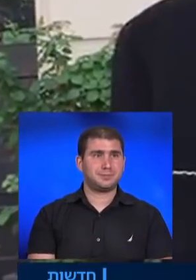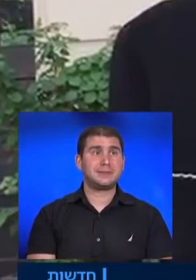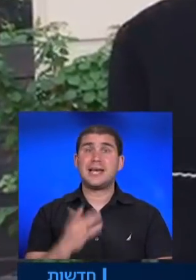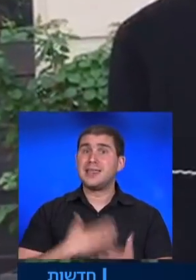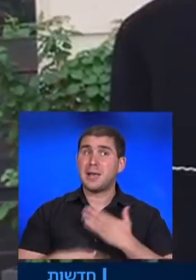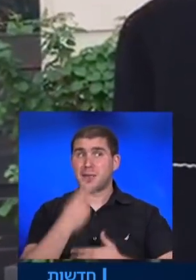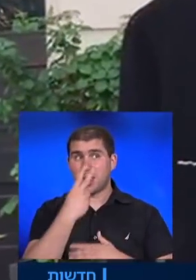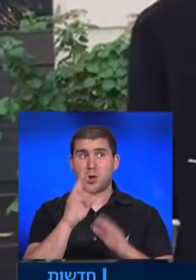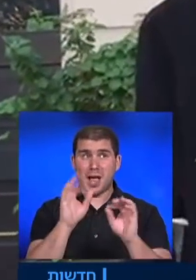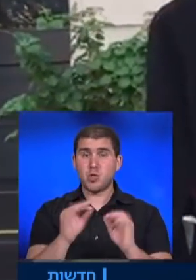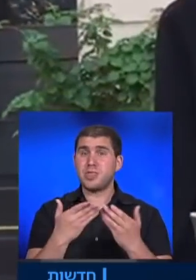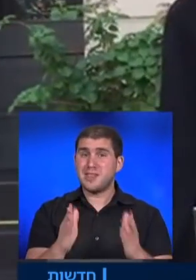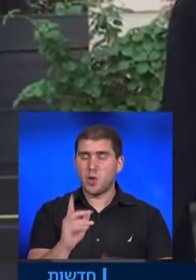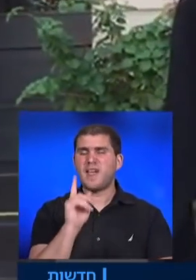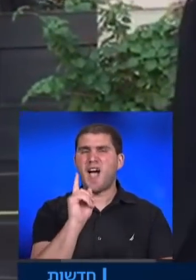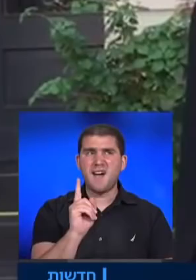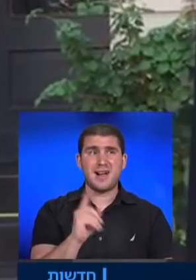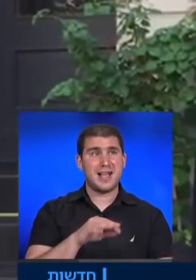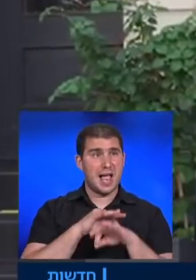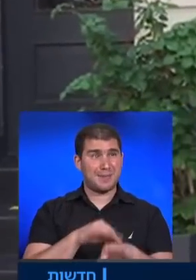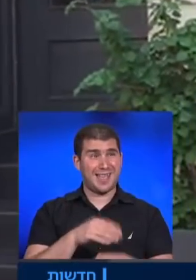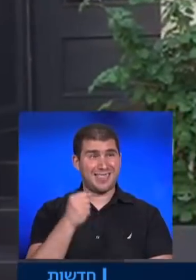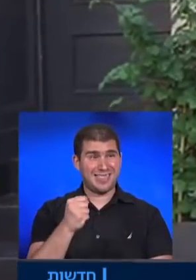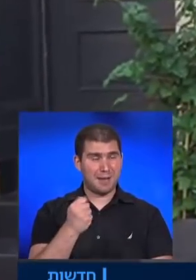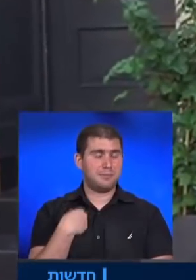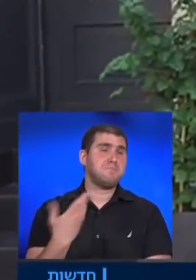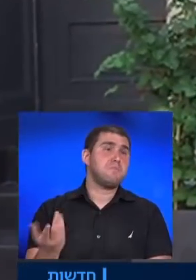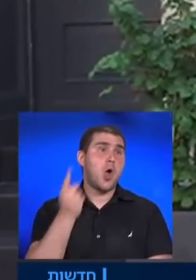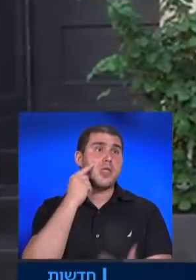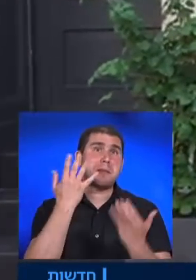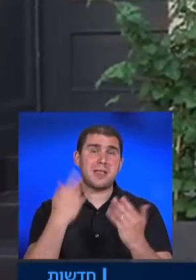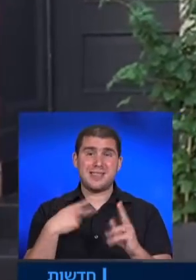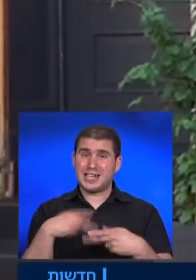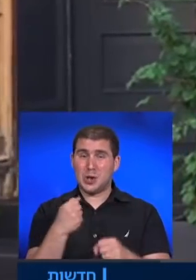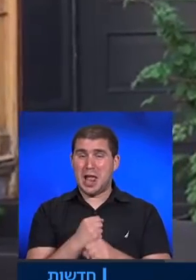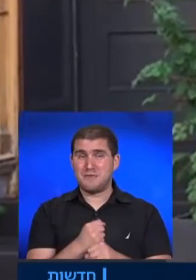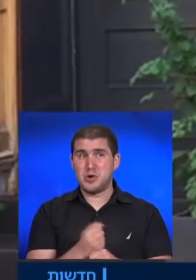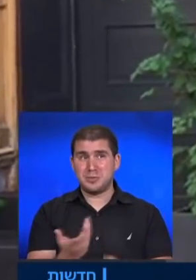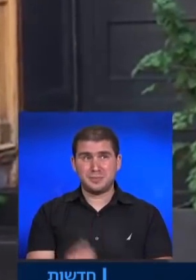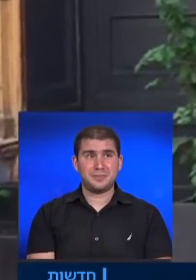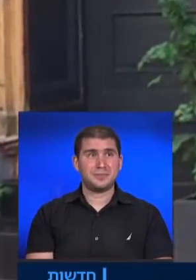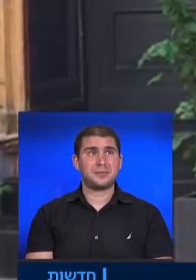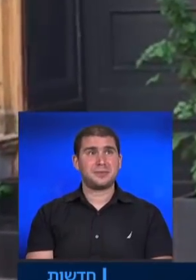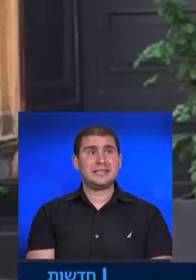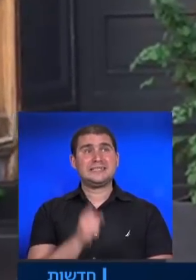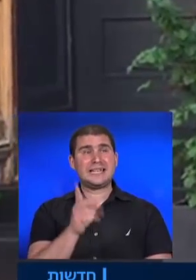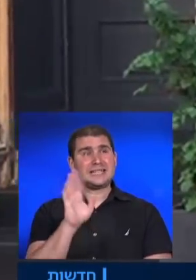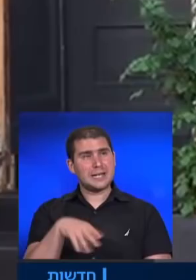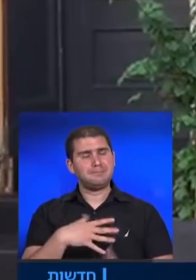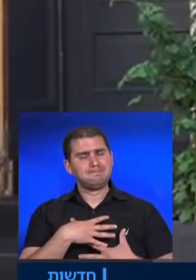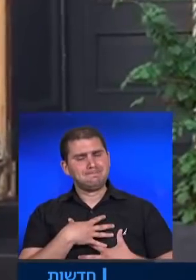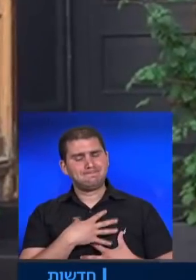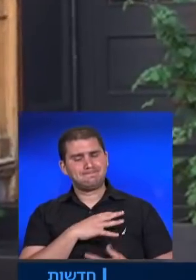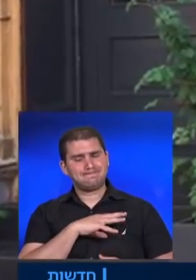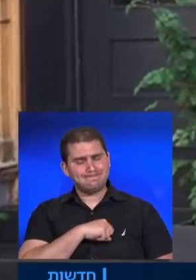niftachot, aber als Madrichat Tayarim, die mir weiß, wann ich wieder arbeite, זה גם עושה איזשהו קיבוץ בלב,